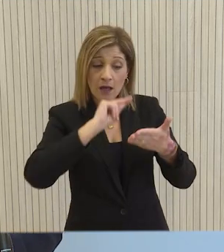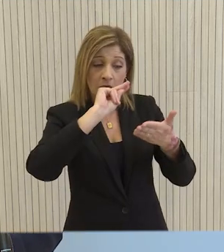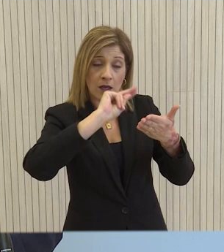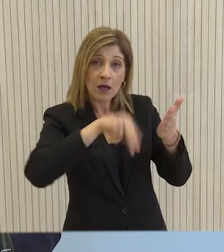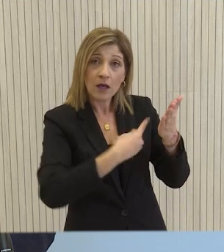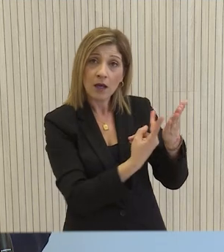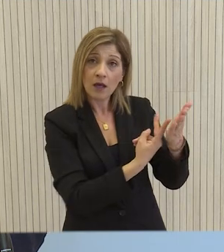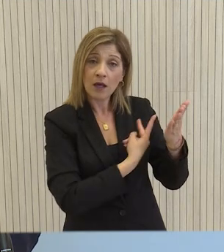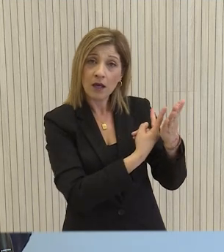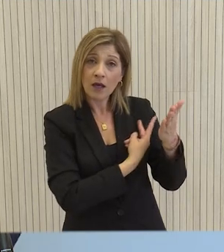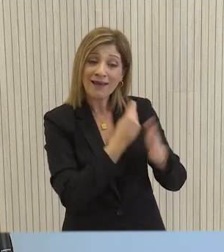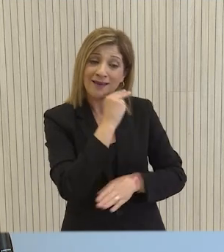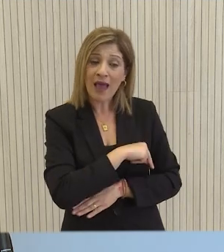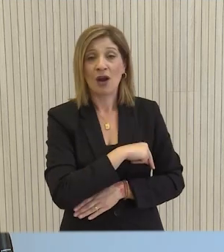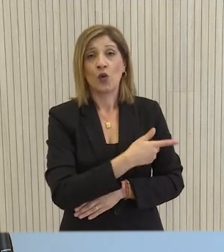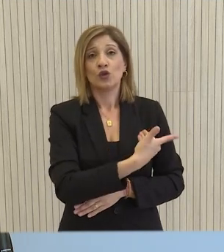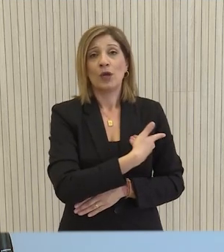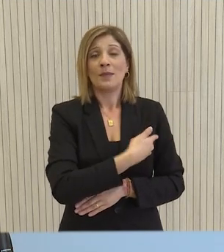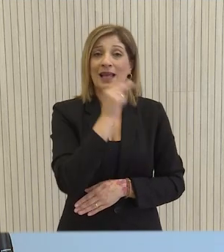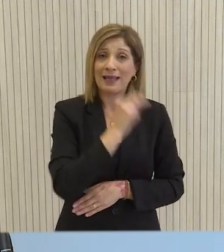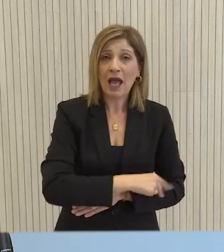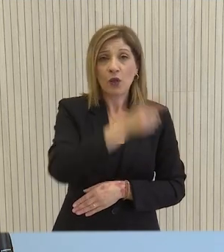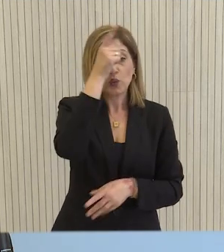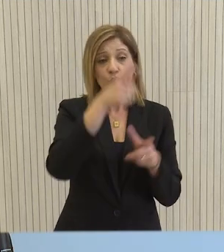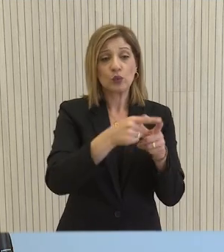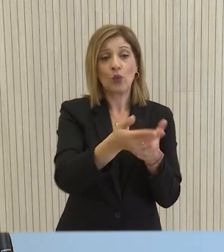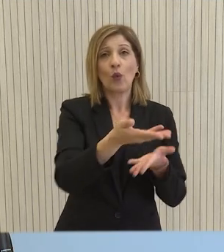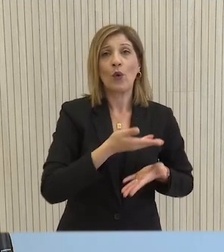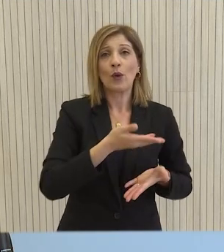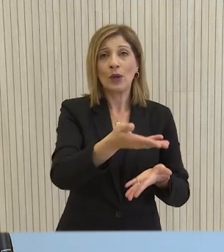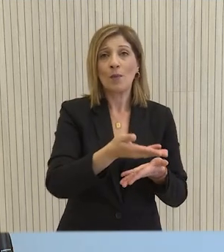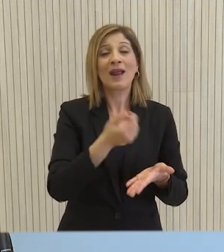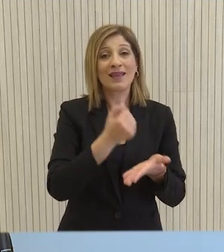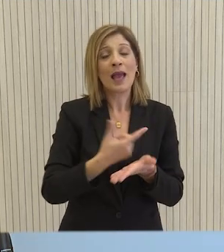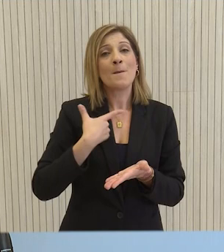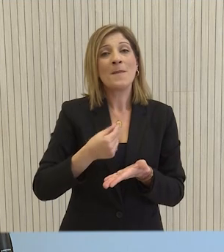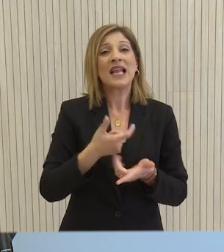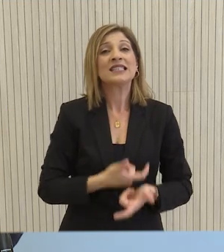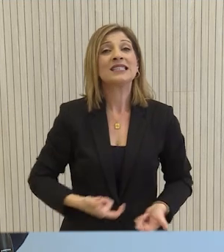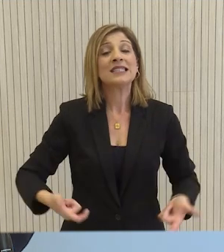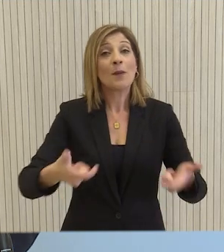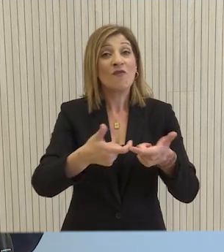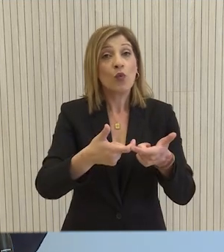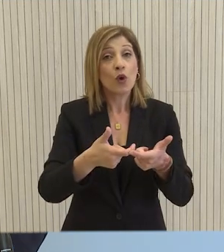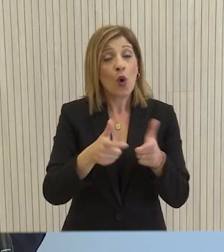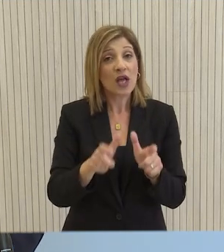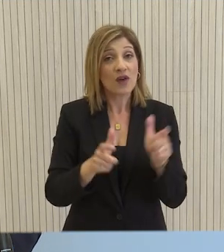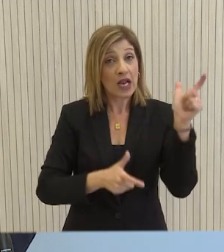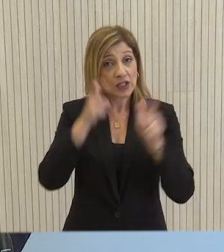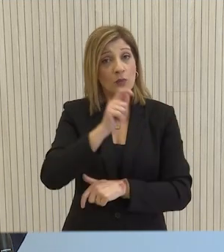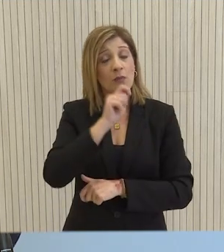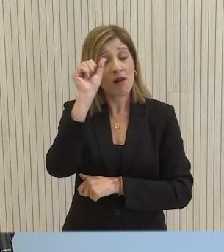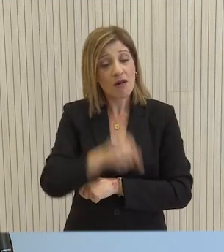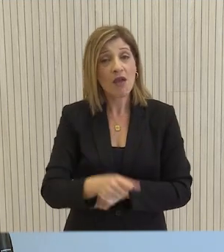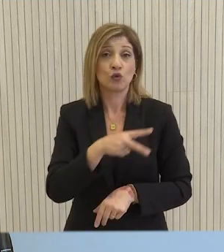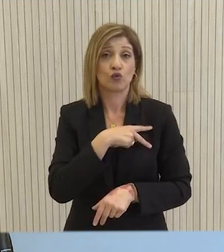πραγματικά θεωρούμε ότι θα ήταν προς όφελος και των δύο κοινοτήτων, και δεν το λέμε μόνο εμείς, αλλά και τα ίδια τα μέλη του Συμβουλίου Ασφαλείας των ΗΕ. Και ως